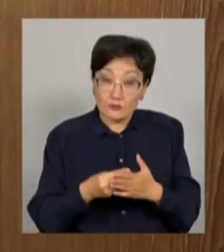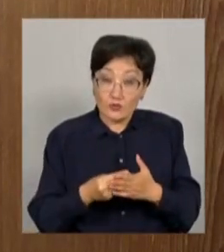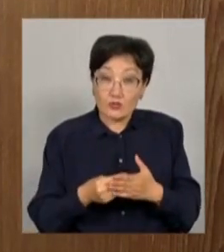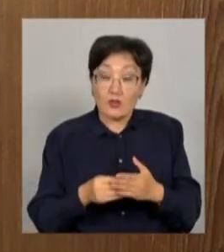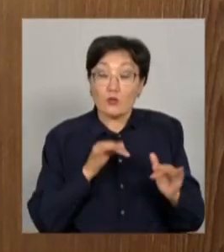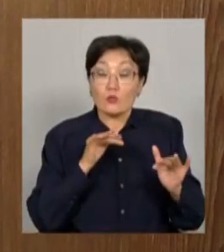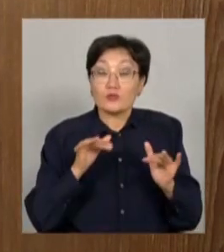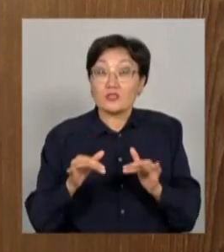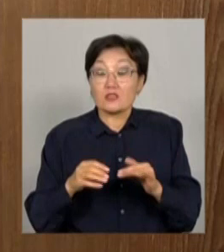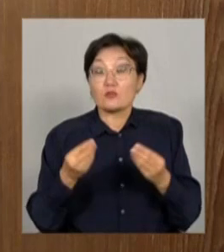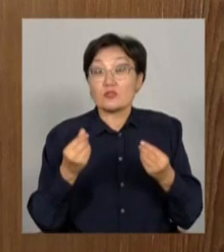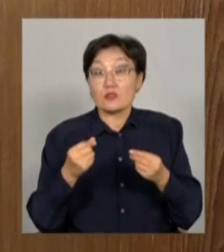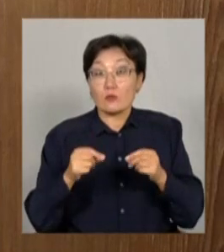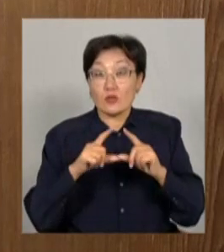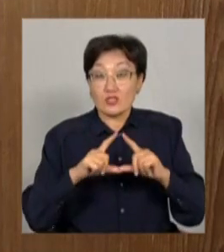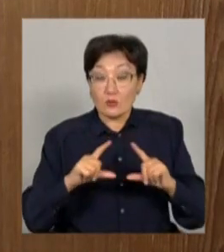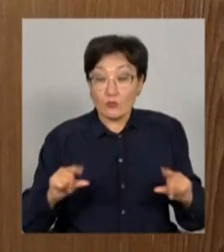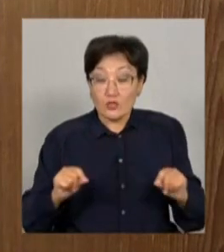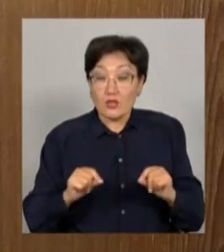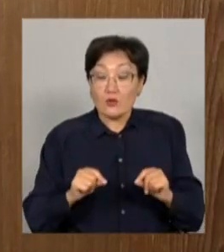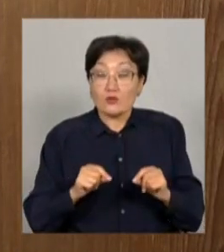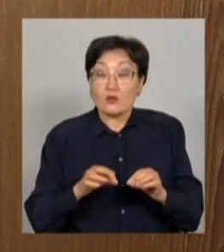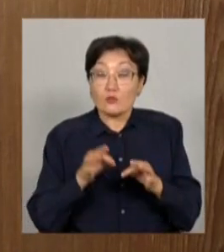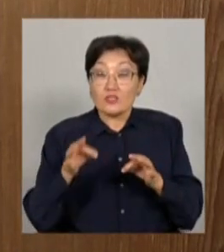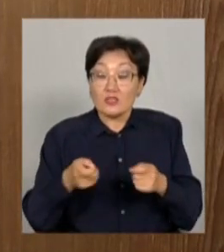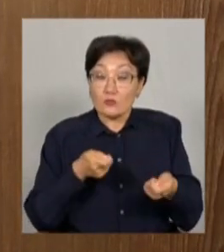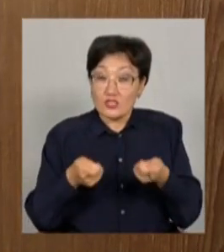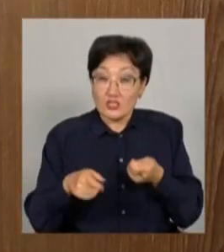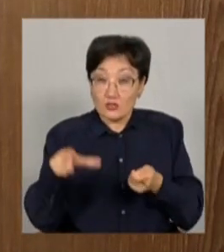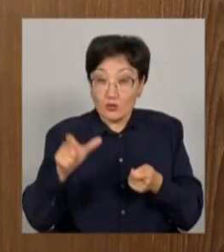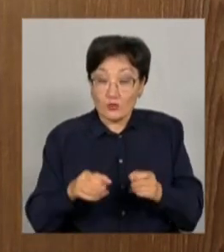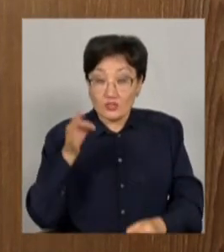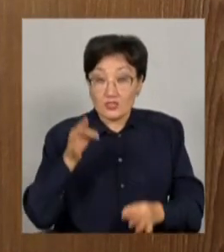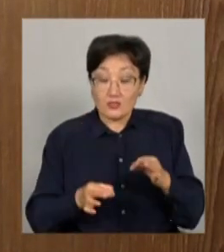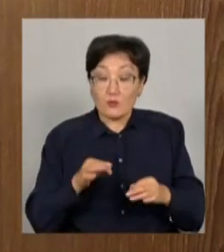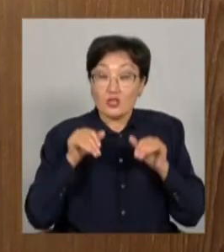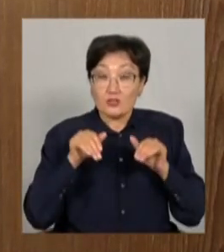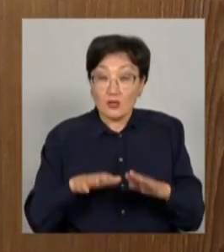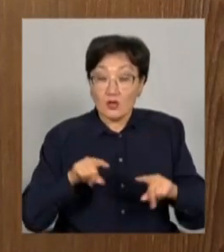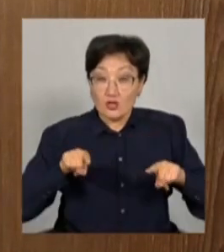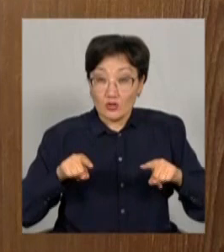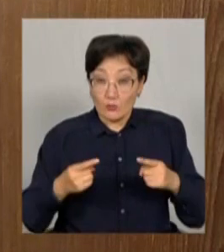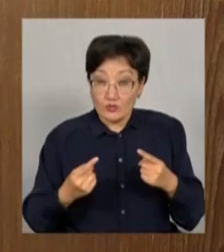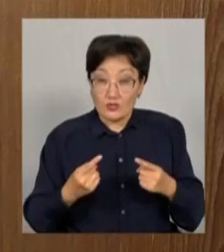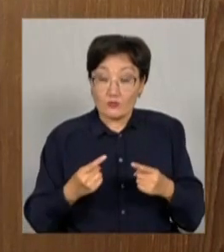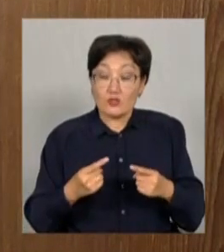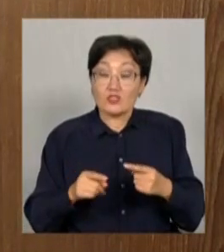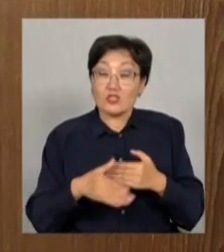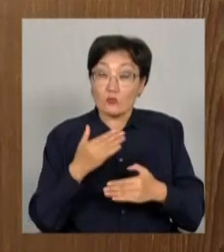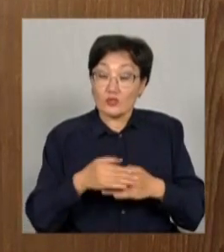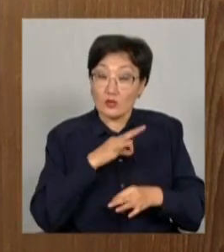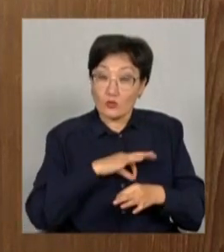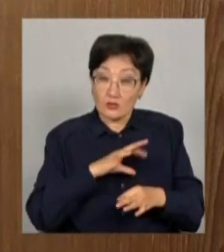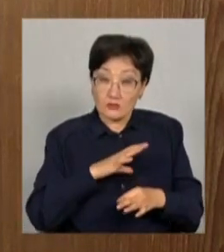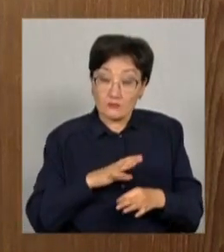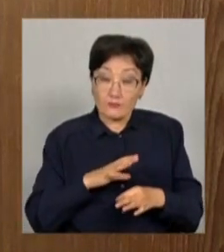Іс бойынша қаржылық пирамиданың құрылымдық бөлімшесінің басшысына соттың санкциясымен қамақта ұстау бұлтартпау шарасы